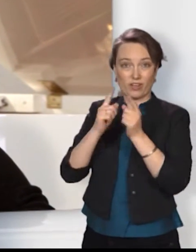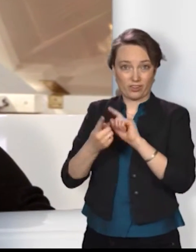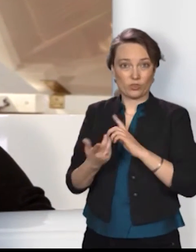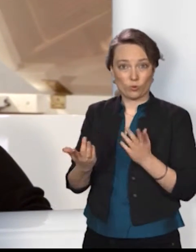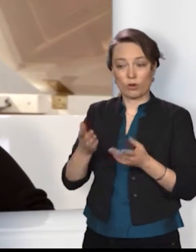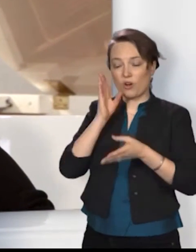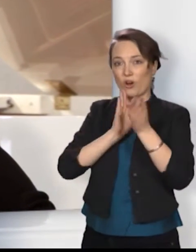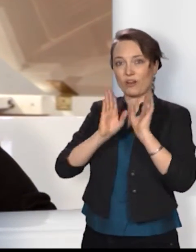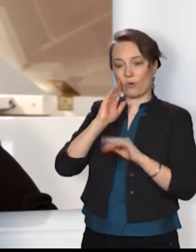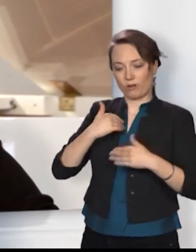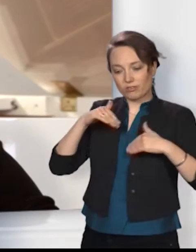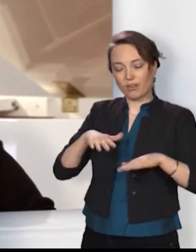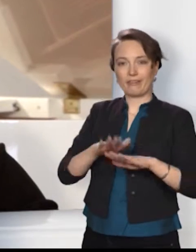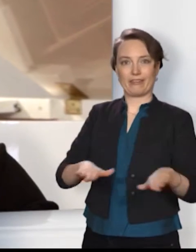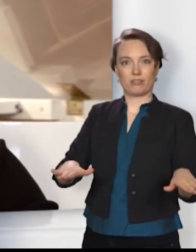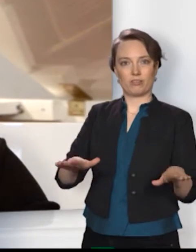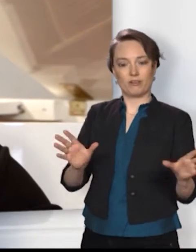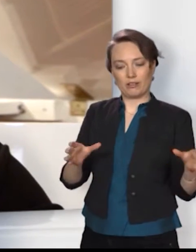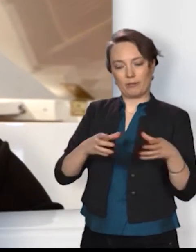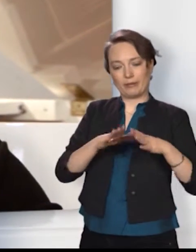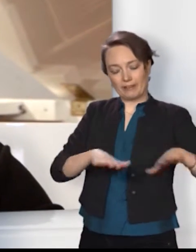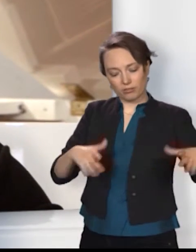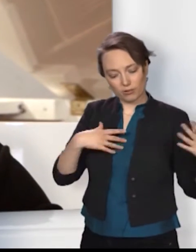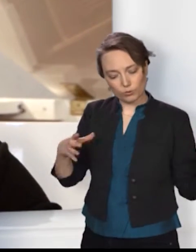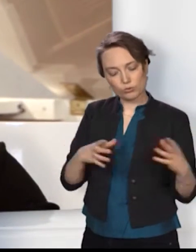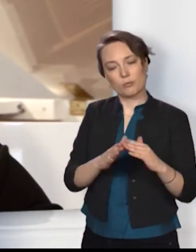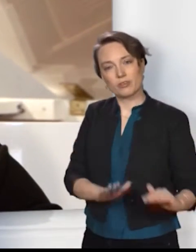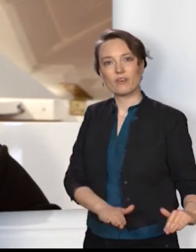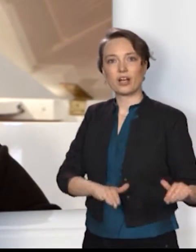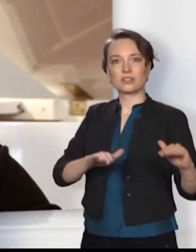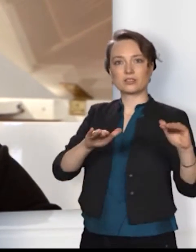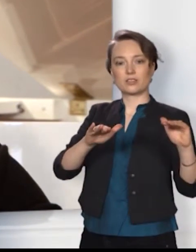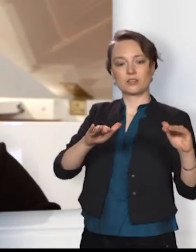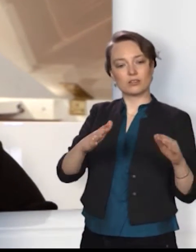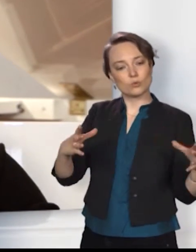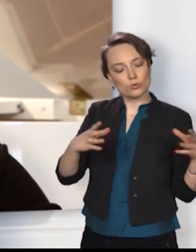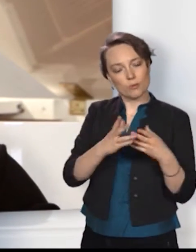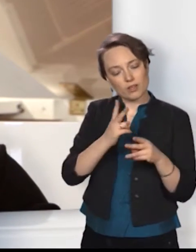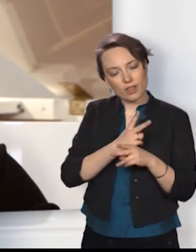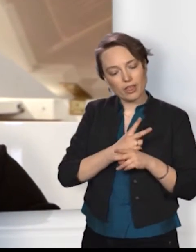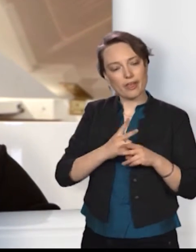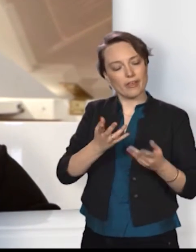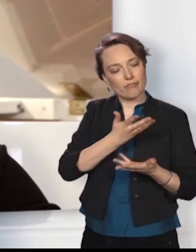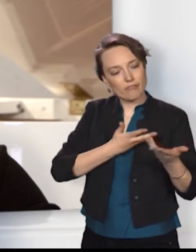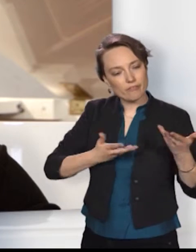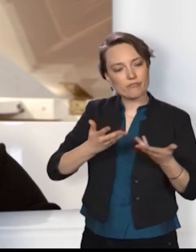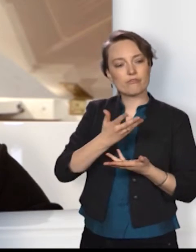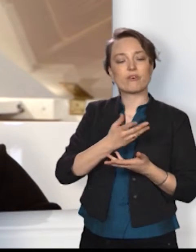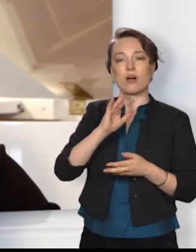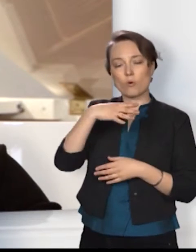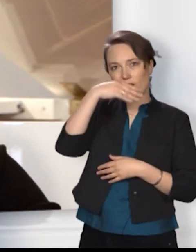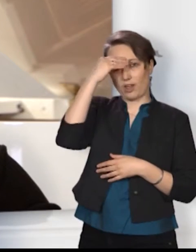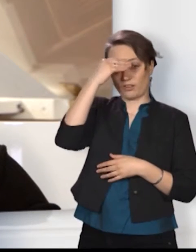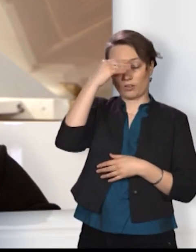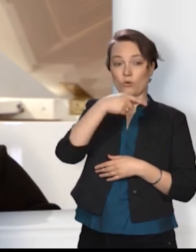Erfahrung, Kinder zu haben, mit Kindern ja, zu wachsen, zu reifen, zu lernen, heute noch immer neu zu lernen, auch wenn